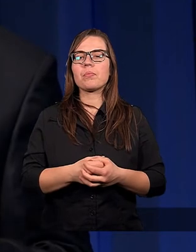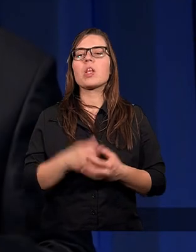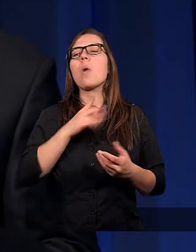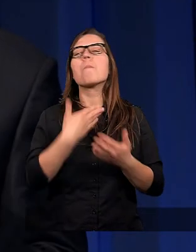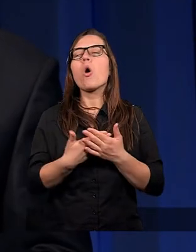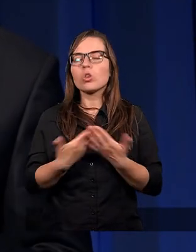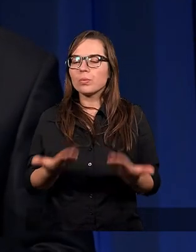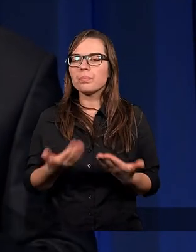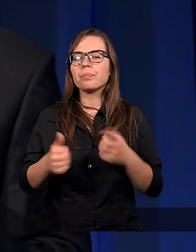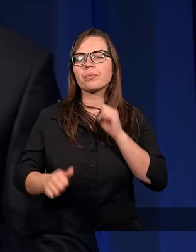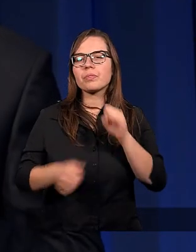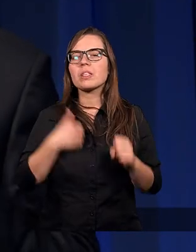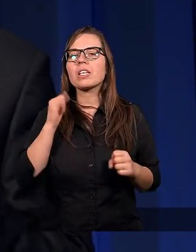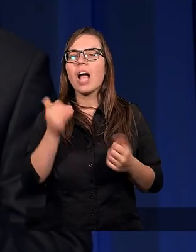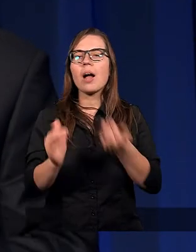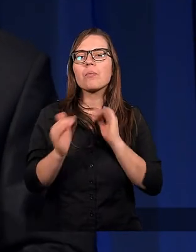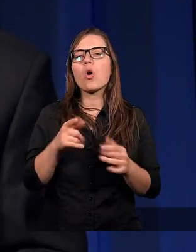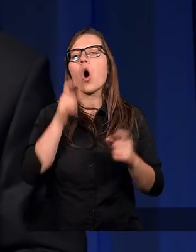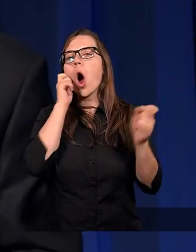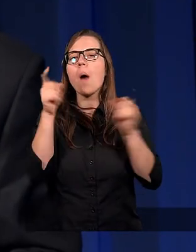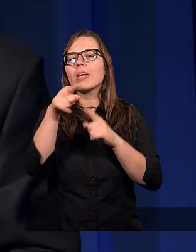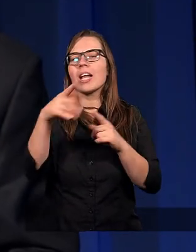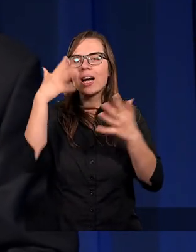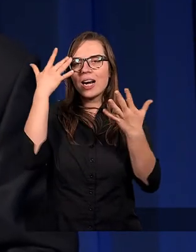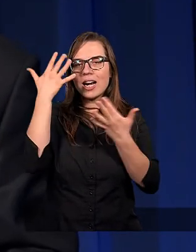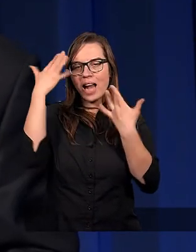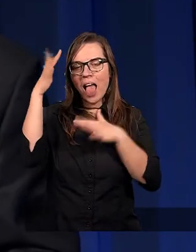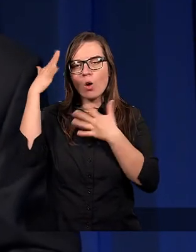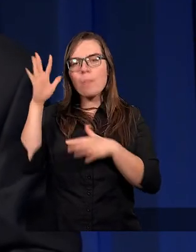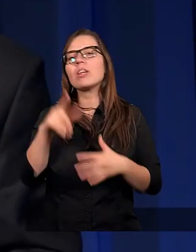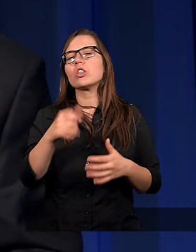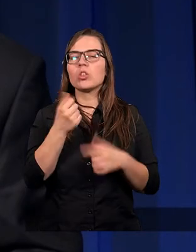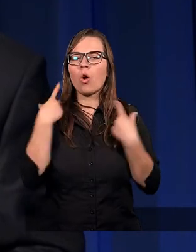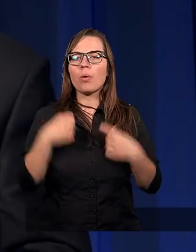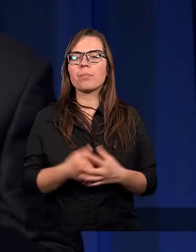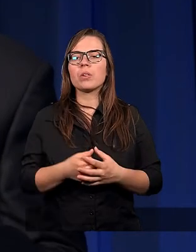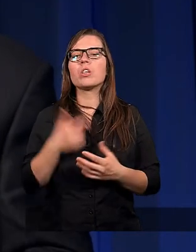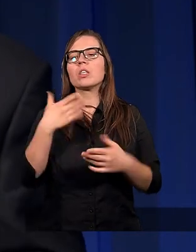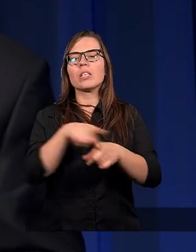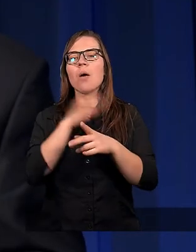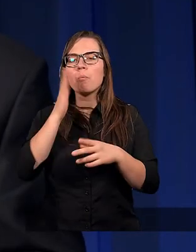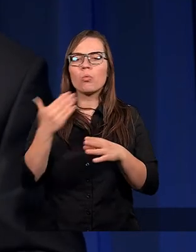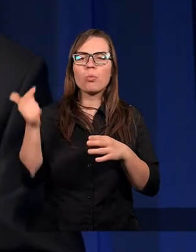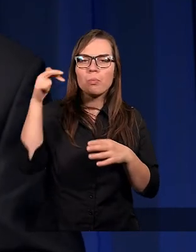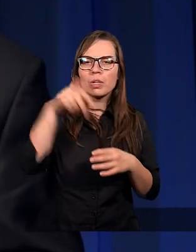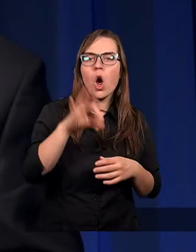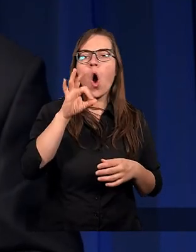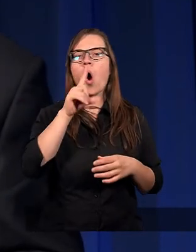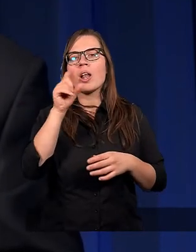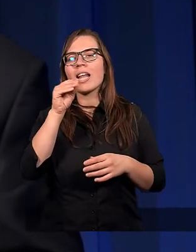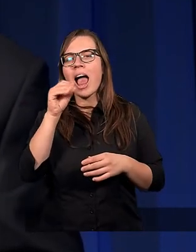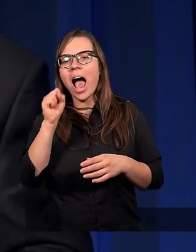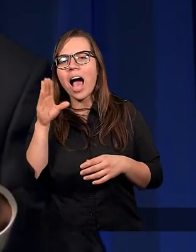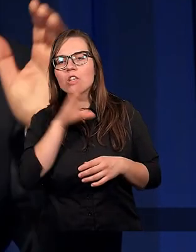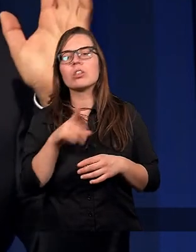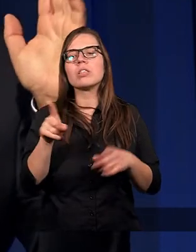Po to, żeby w jakiś sposób obudził tych lekkomyślnych rodaków. Niedługo później przyjdzie Ozeasz i